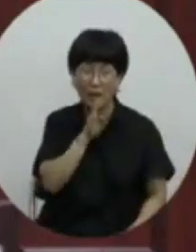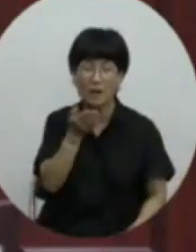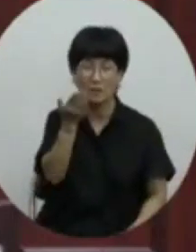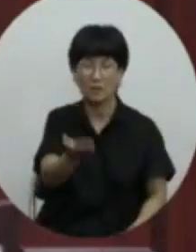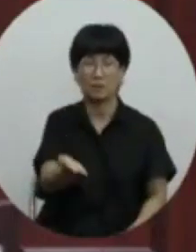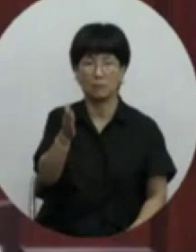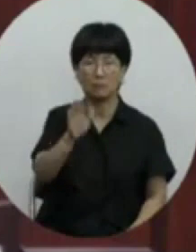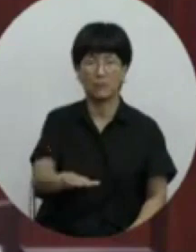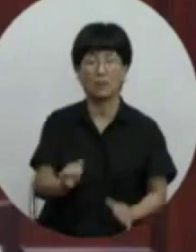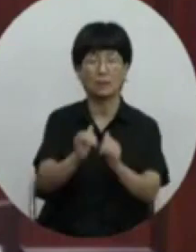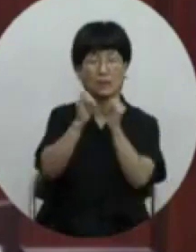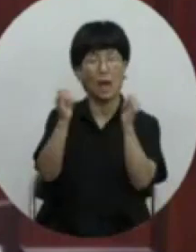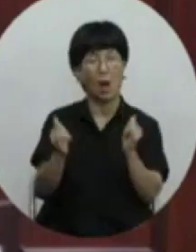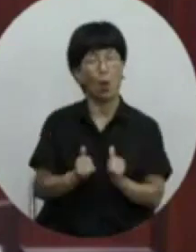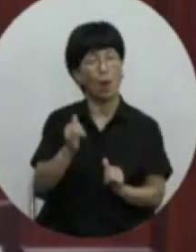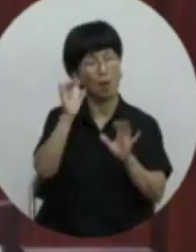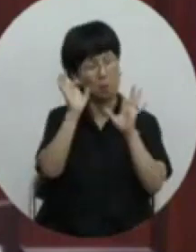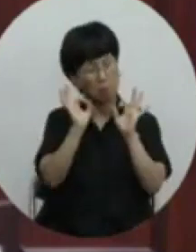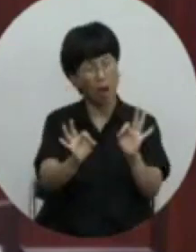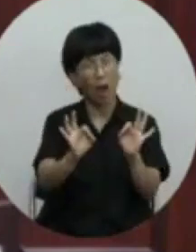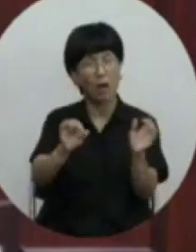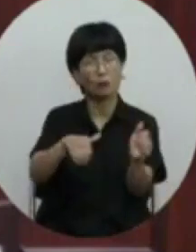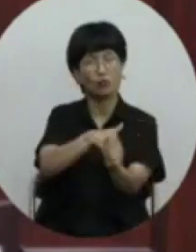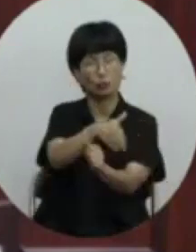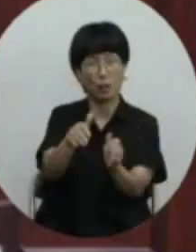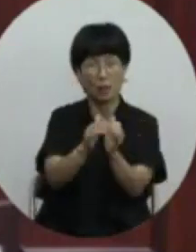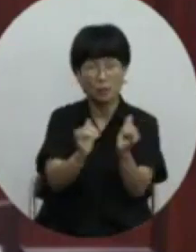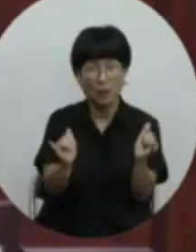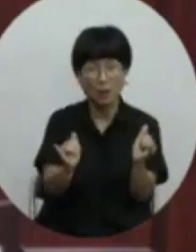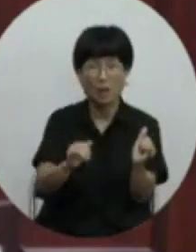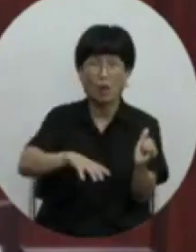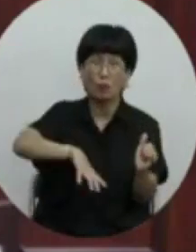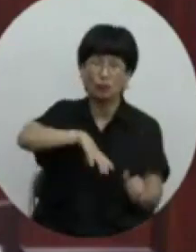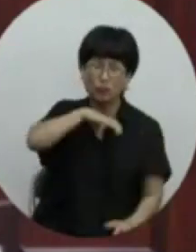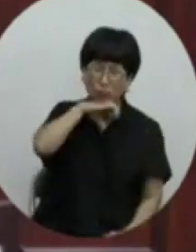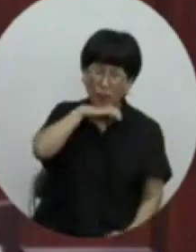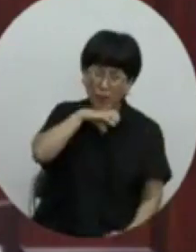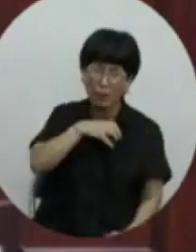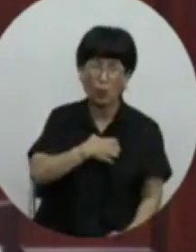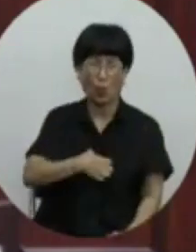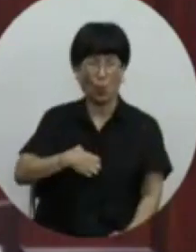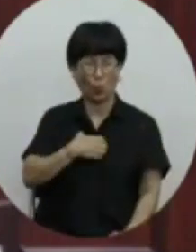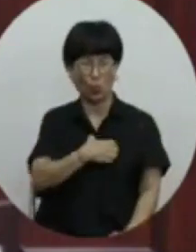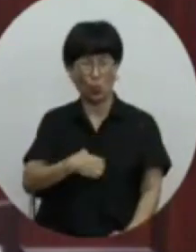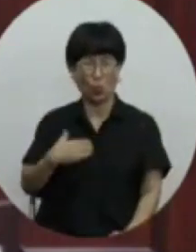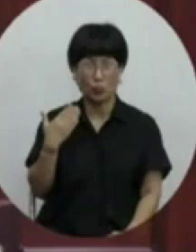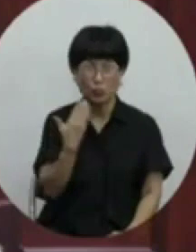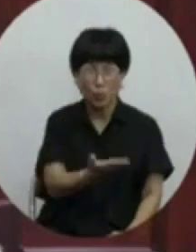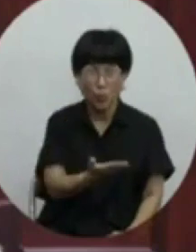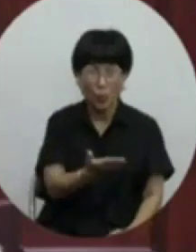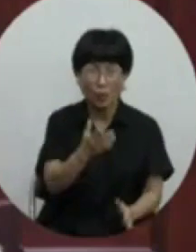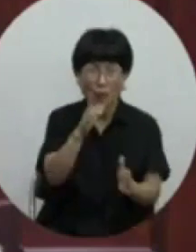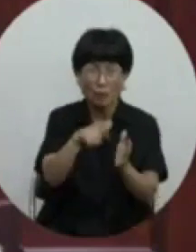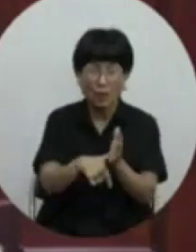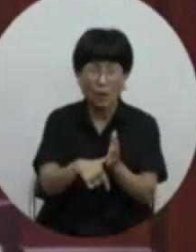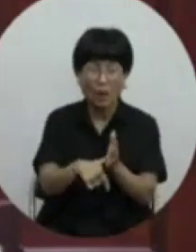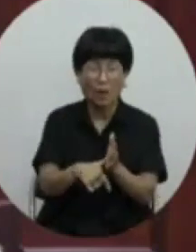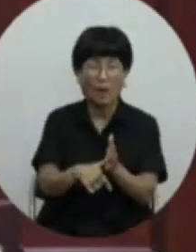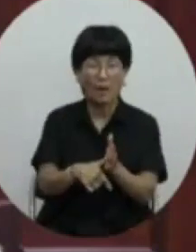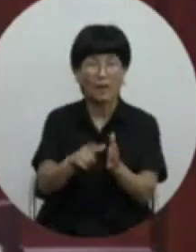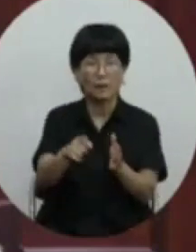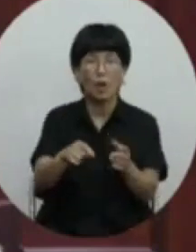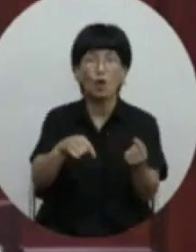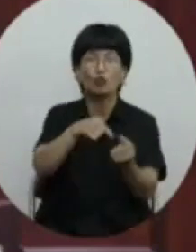다만 사회 통념상 주변 주민들에게 불편과 고통을 주고 있다면 시설을 운영하고 있는